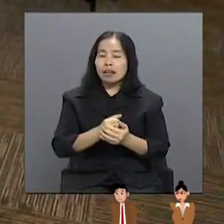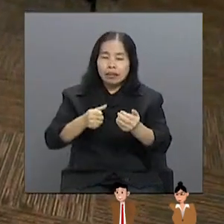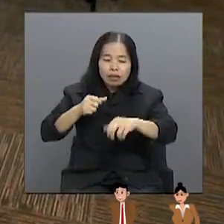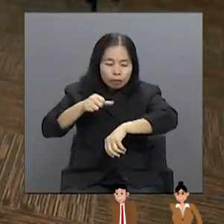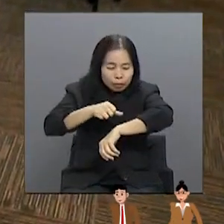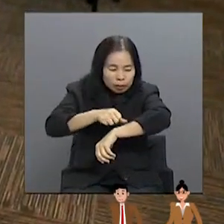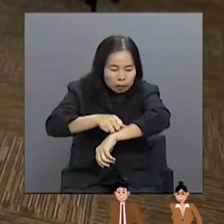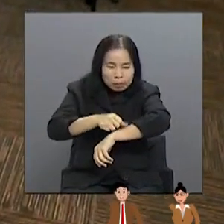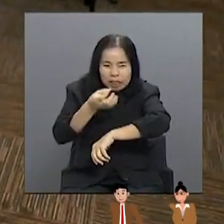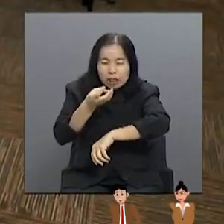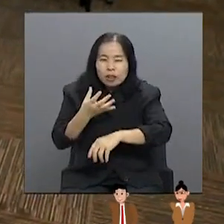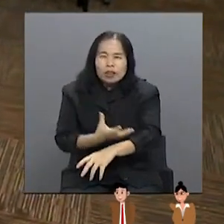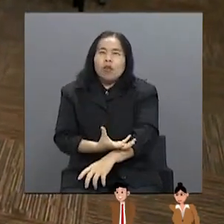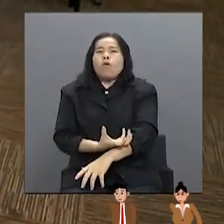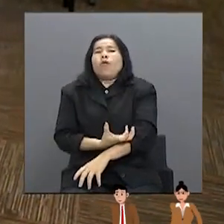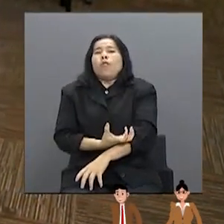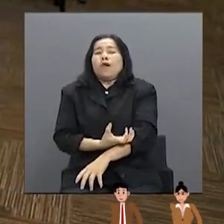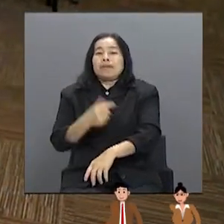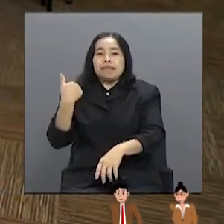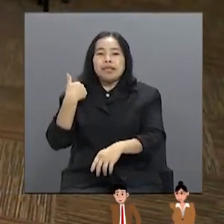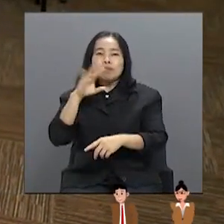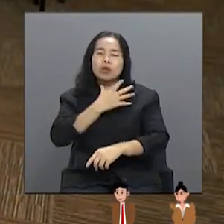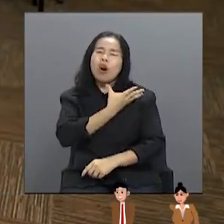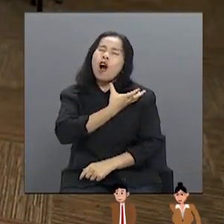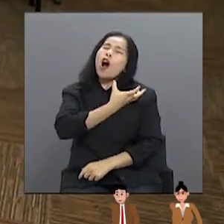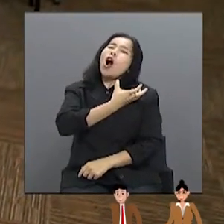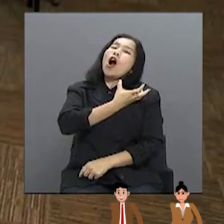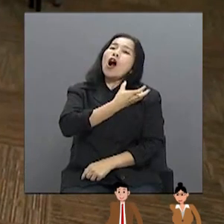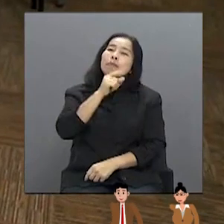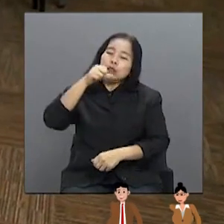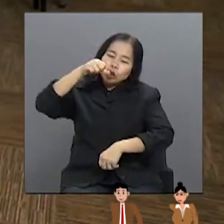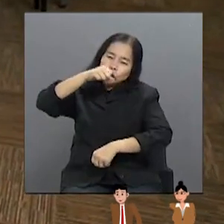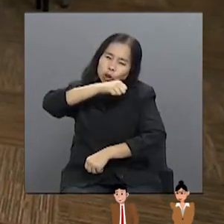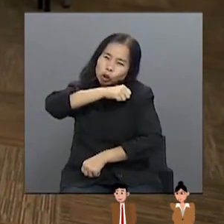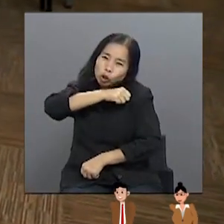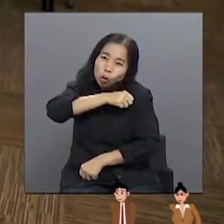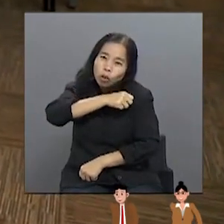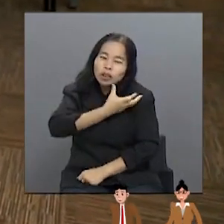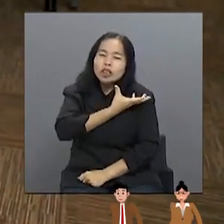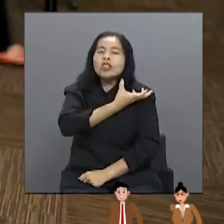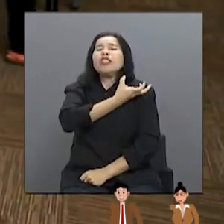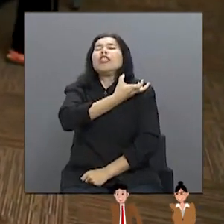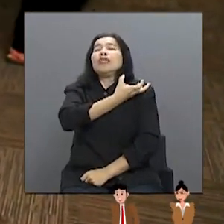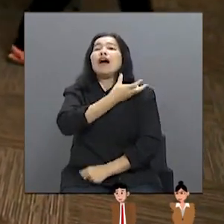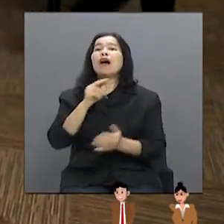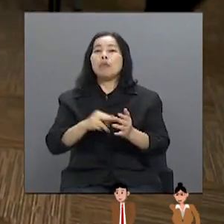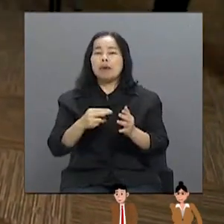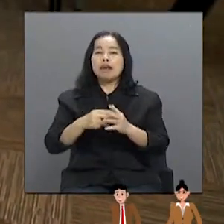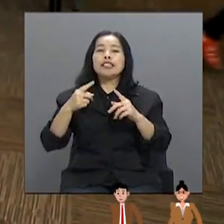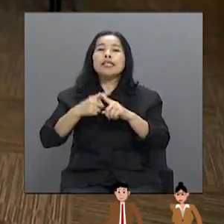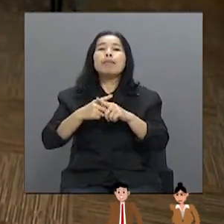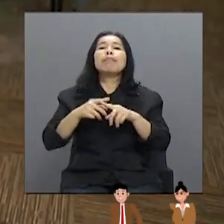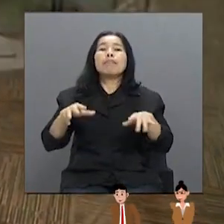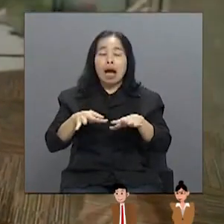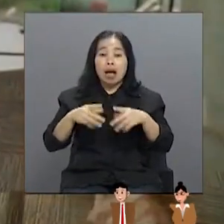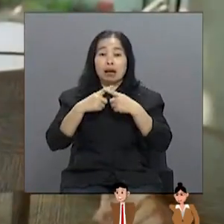ามเนื้อมันเกร็งนะคะจะรู้สึกว่ามันเจ็บ มัน ปวดตรงบริเวณนั้น อย่างเงี้ยเรียกว่าจุดกดเจ็บธรรมดานะ